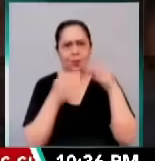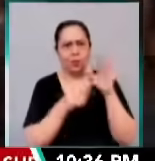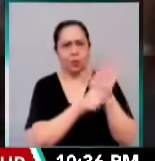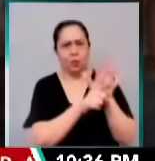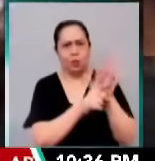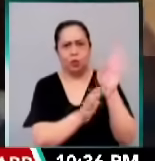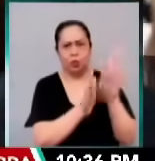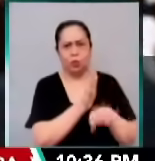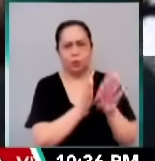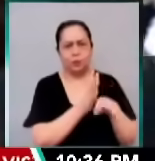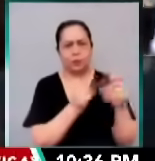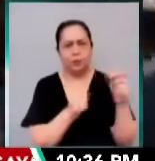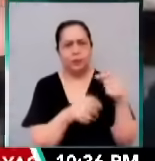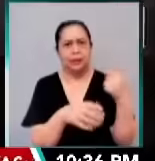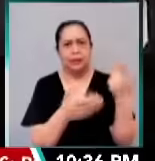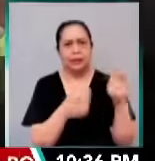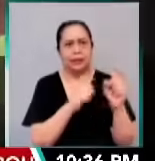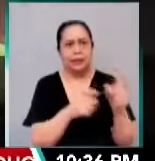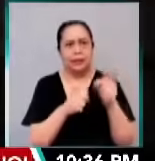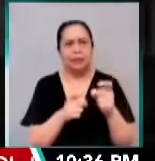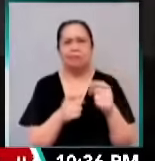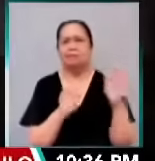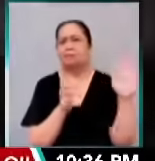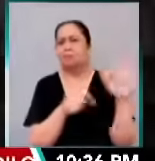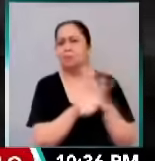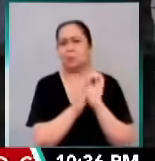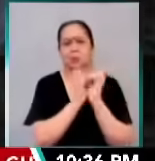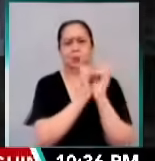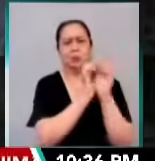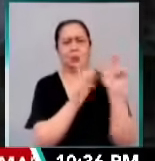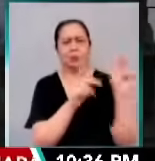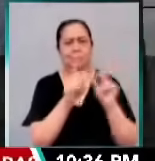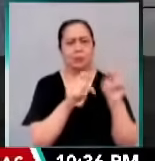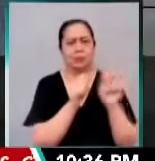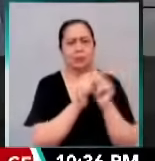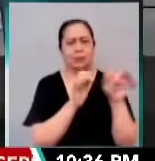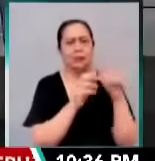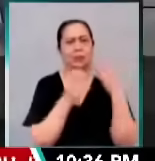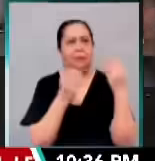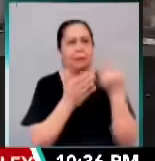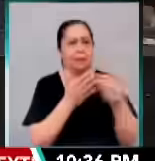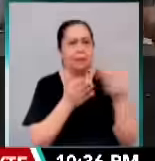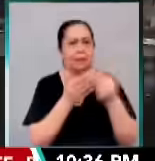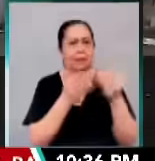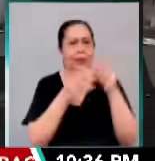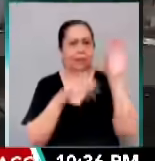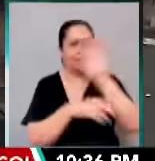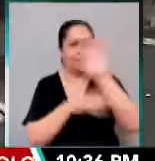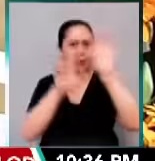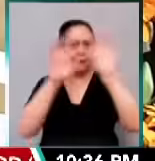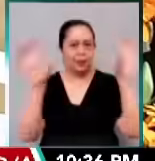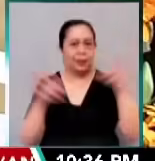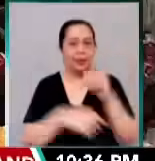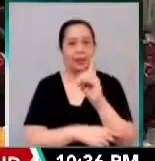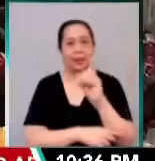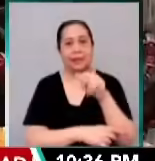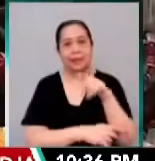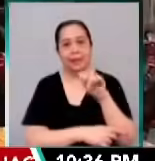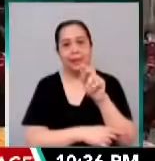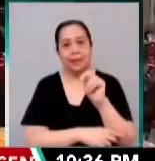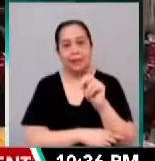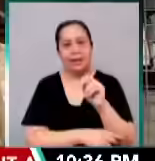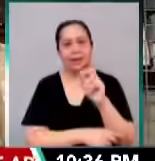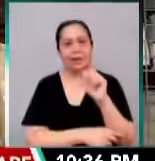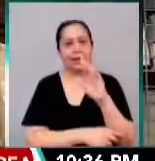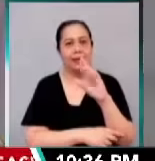halos dikit-dikit na ang mga tao. Marami na rin ang namimili ng Christmas decorations sa Dapitan Arcade.